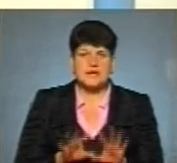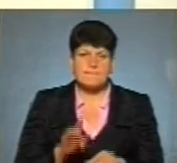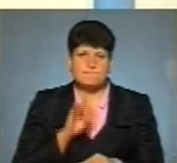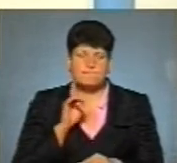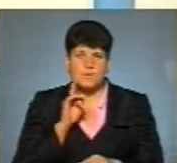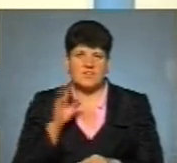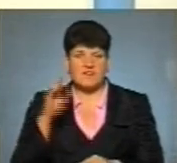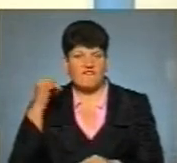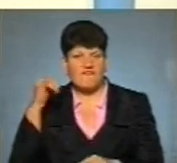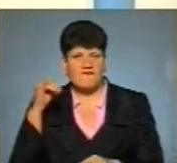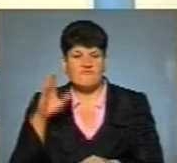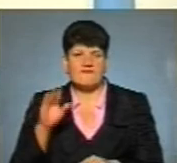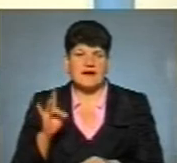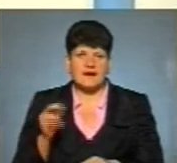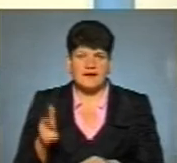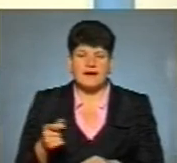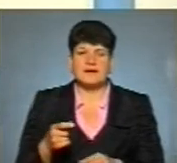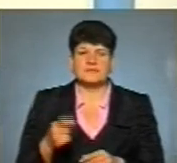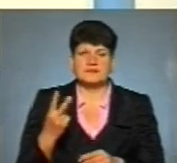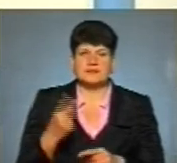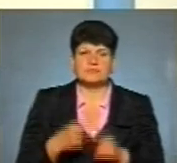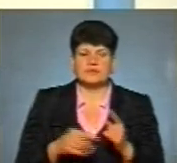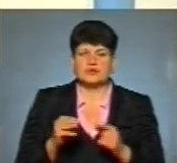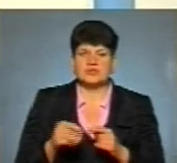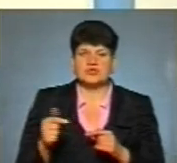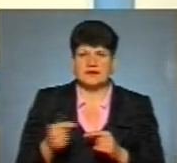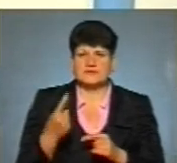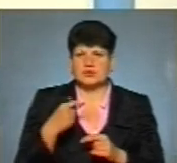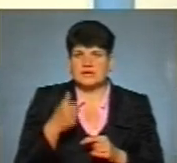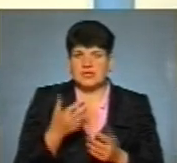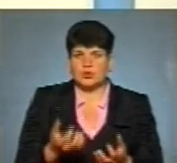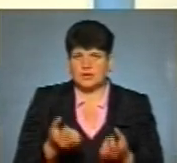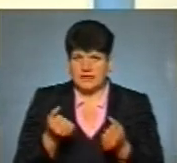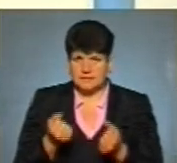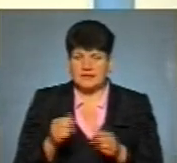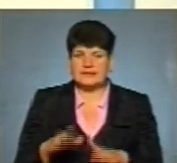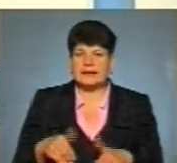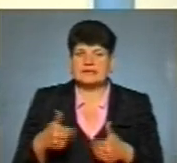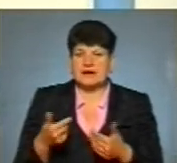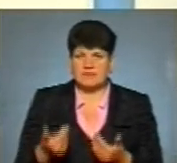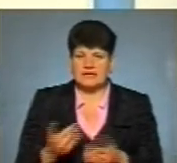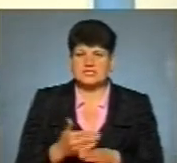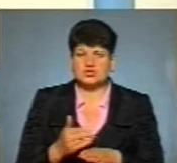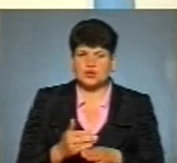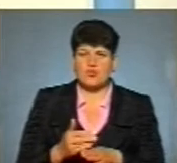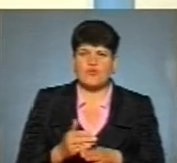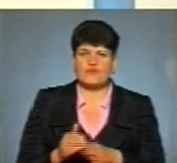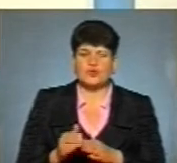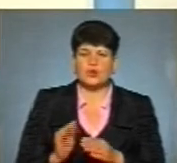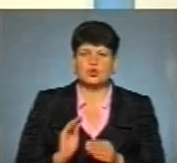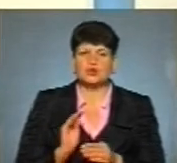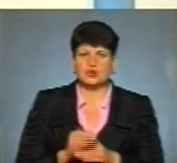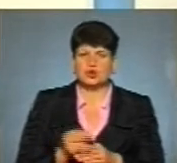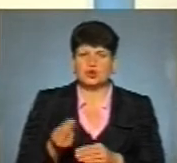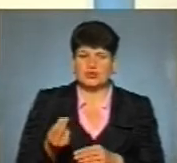Молодняк ВРХ, який в попередні роки 2,5 тисячі гривень за рік утримання, надавалася часткові дотація,